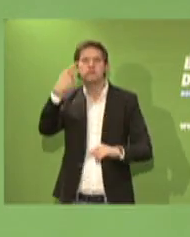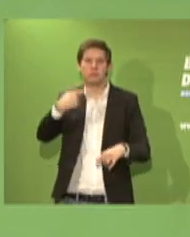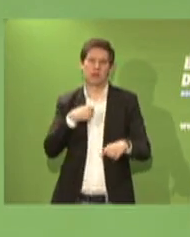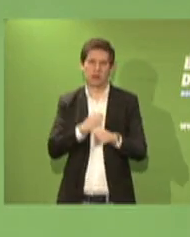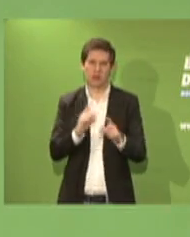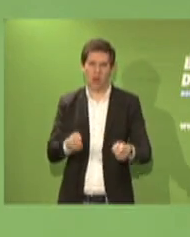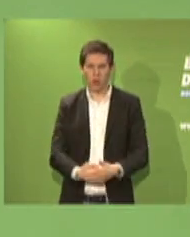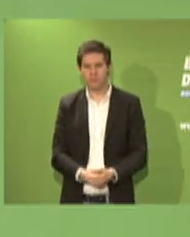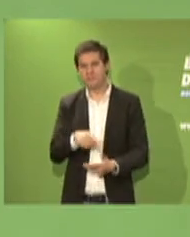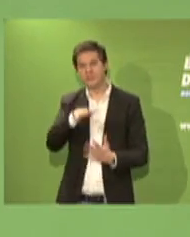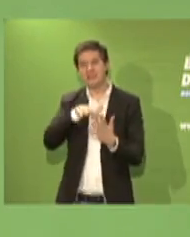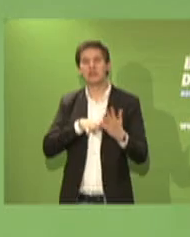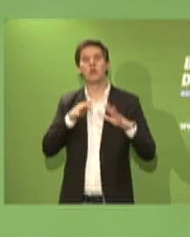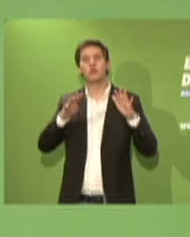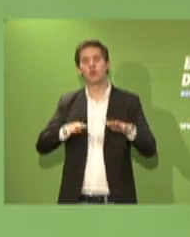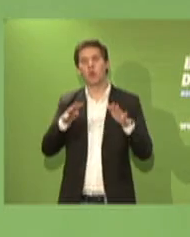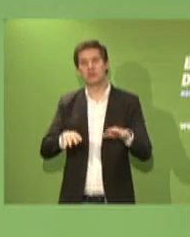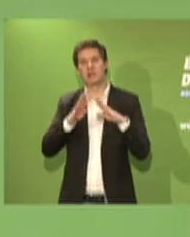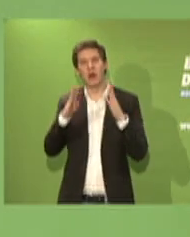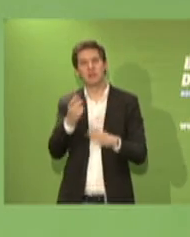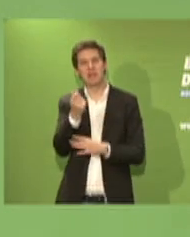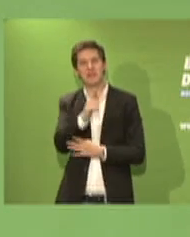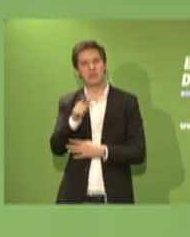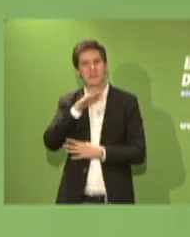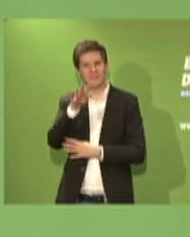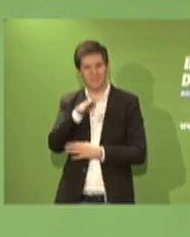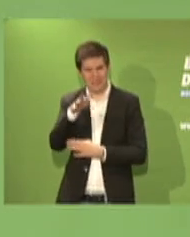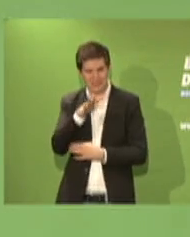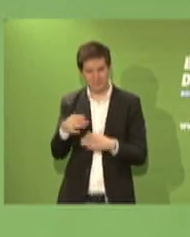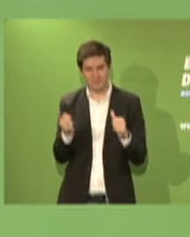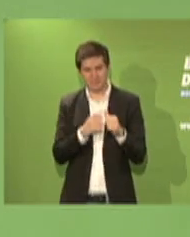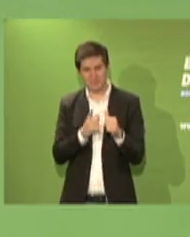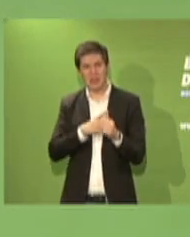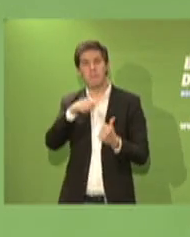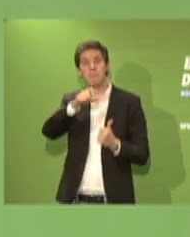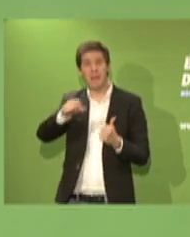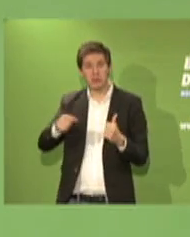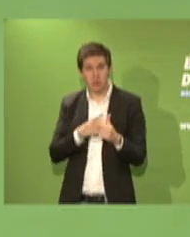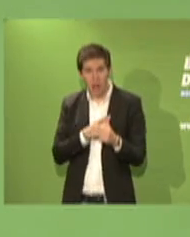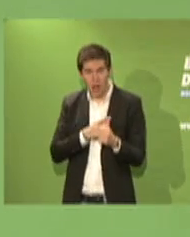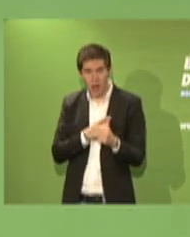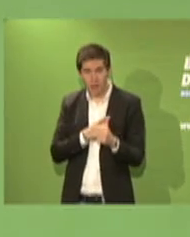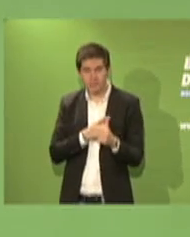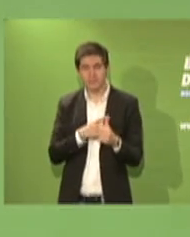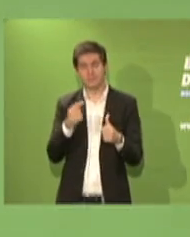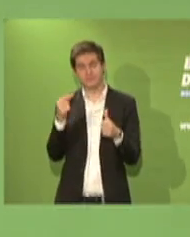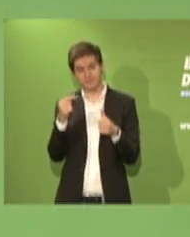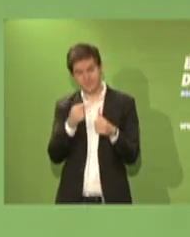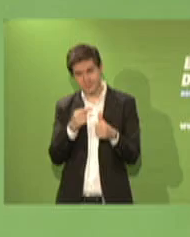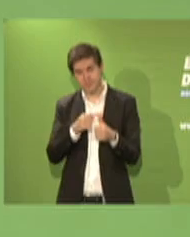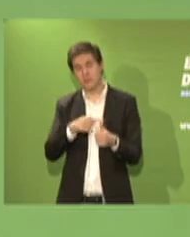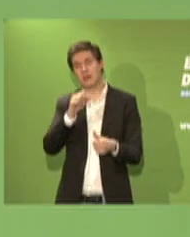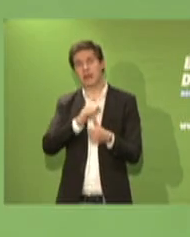Seite 19, der Haushalt 2014. Das wäre zum einen das Personal. Hier werdet ihr sehen, dass